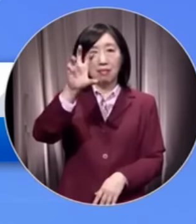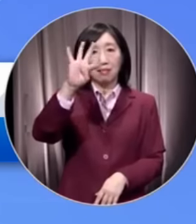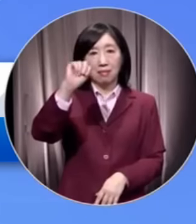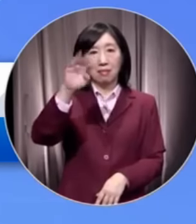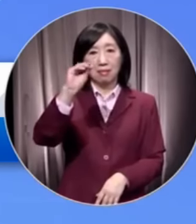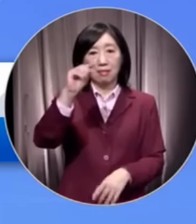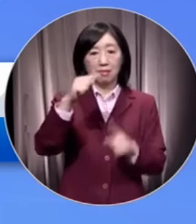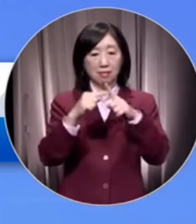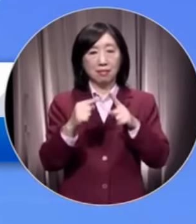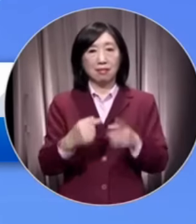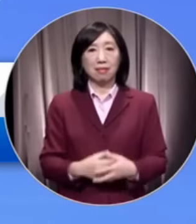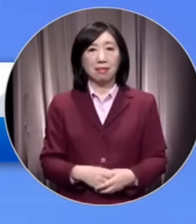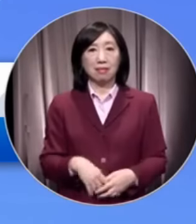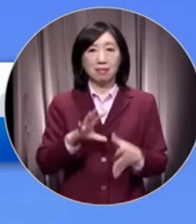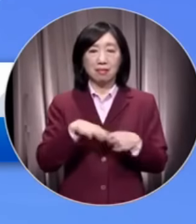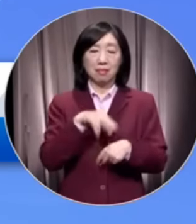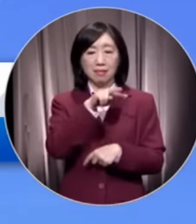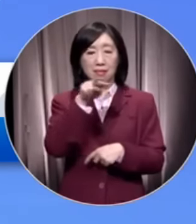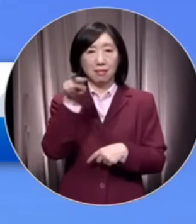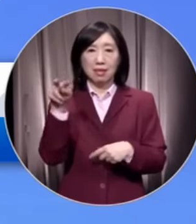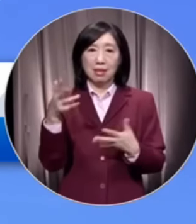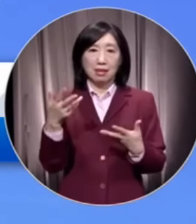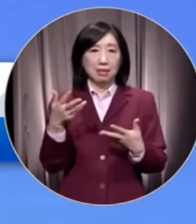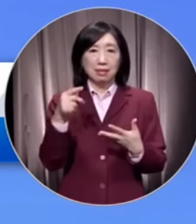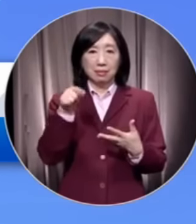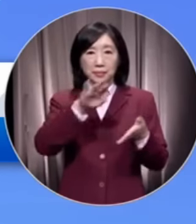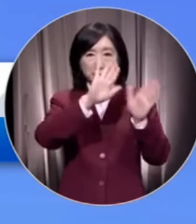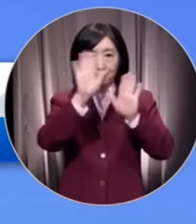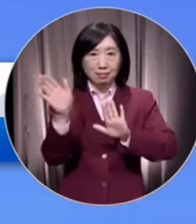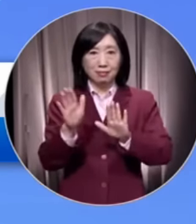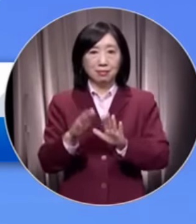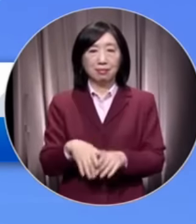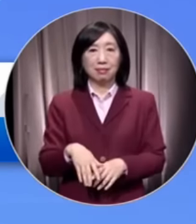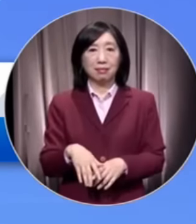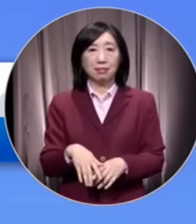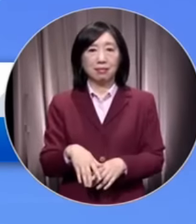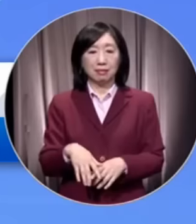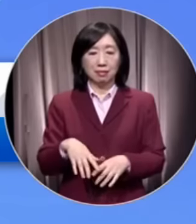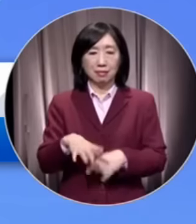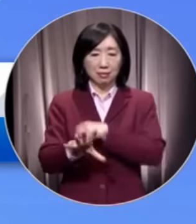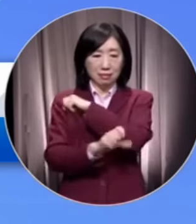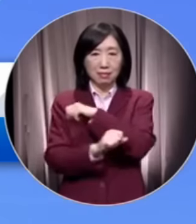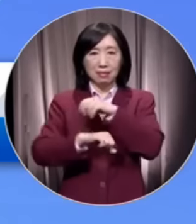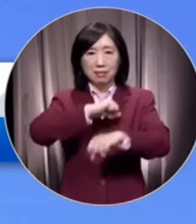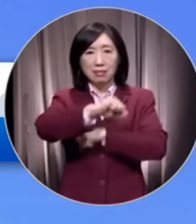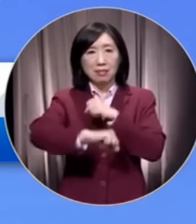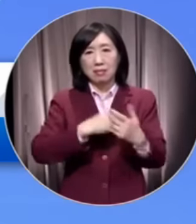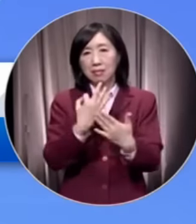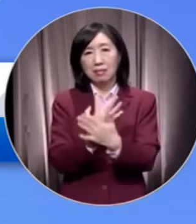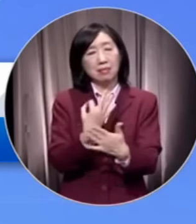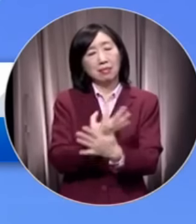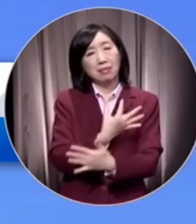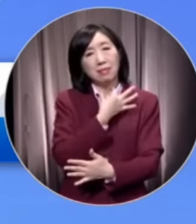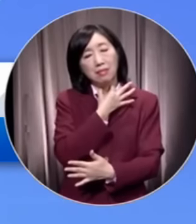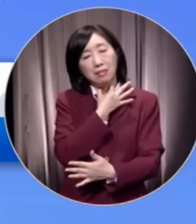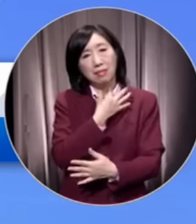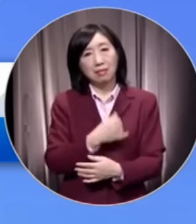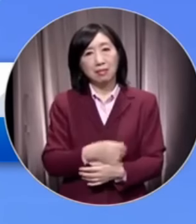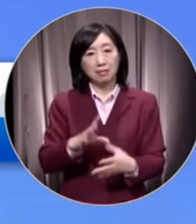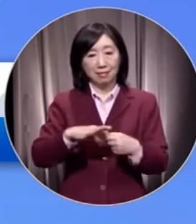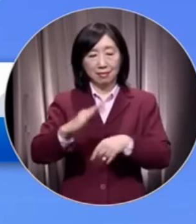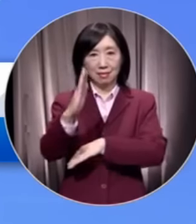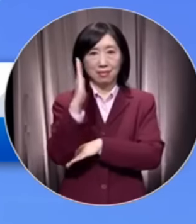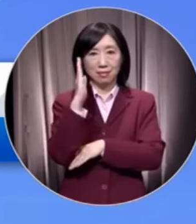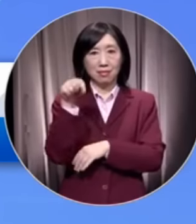180多万人，你去看看，在这样的情况之下，连基本的生活都不能过。从政府的层面来